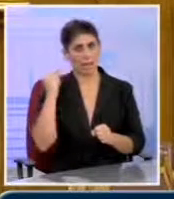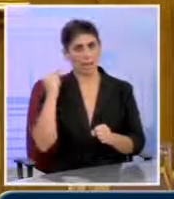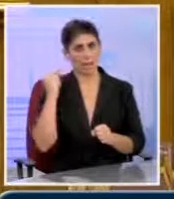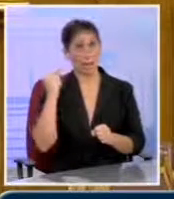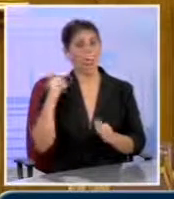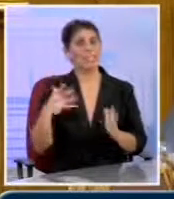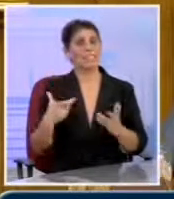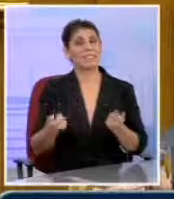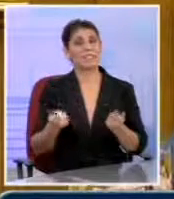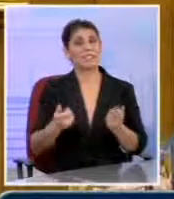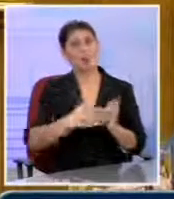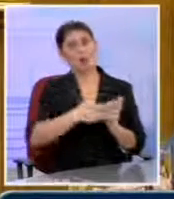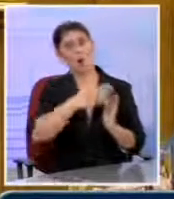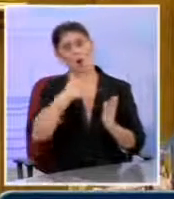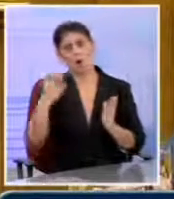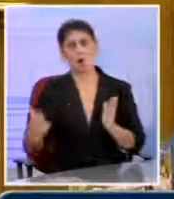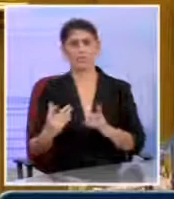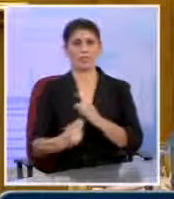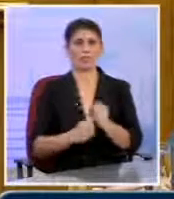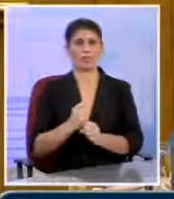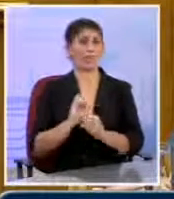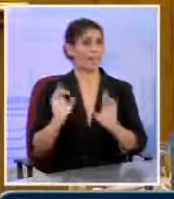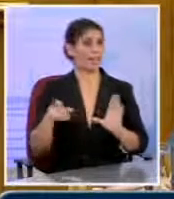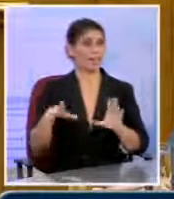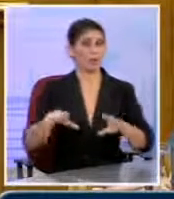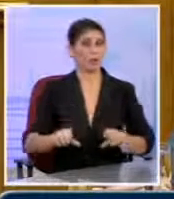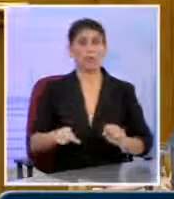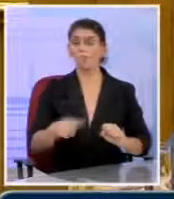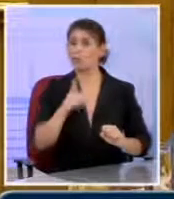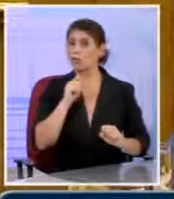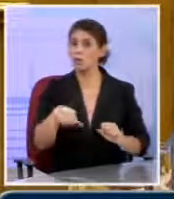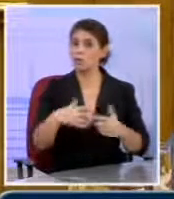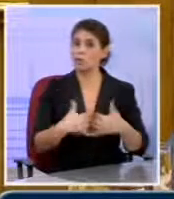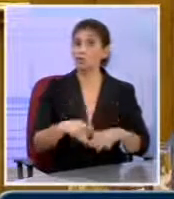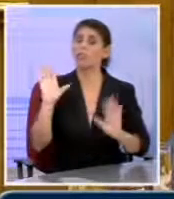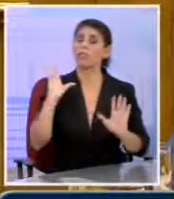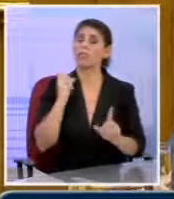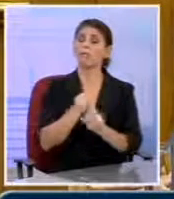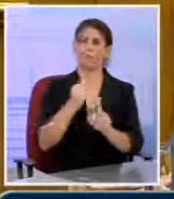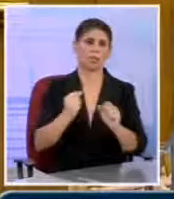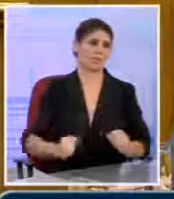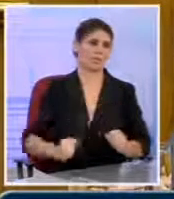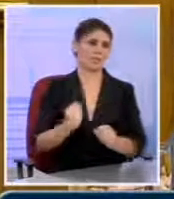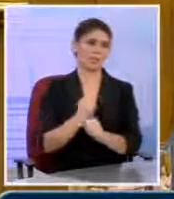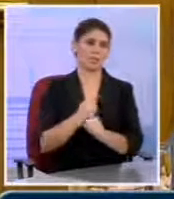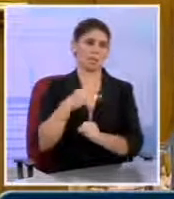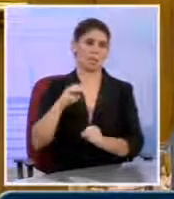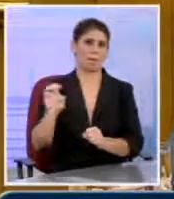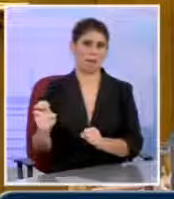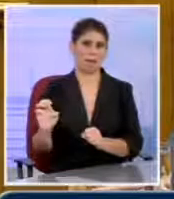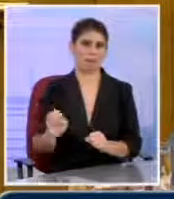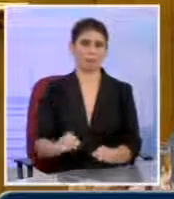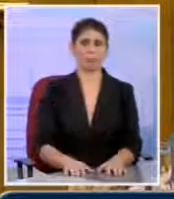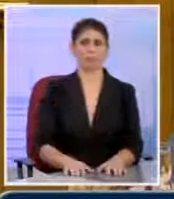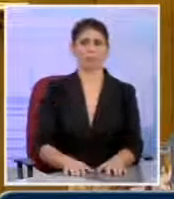τι συνέβη όλα αυτά τα χρόνια. Κανένα τέτοιο καθεστώς όπως αυτό που λειτουργήσε δεν υπεράσπισε τις θέσεις των εργαζομένων στα μέσα μαζικής